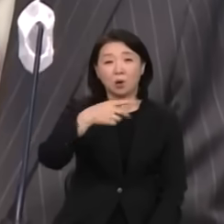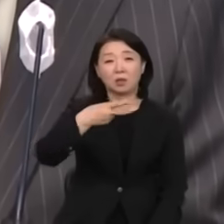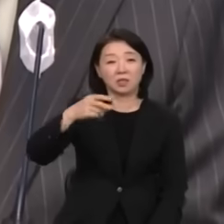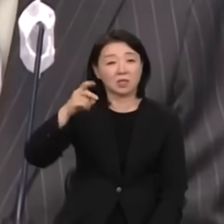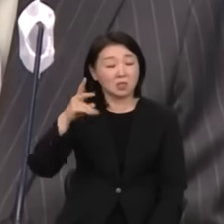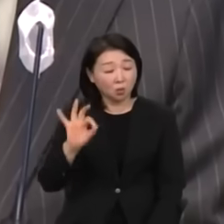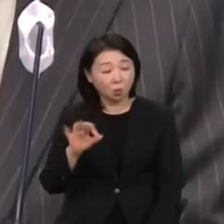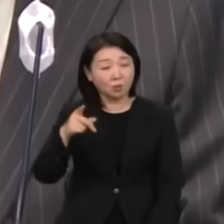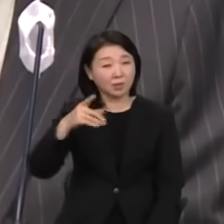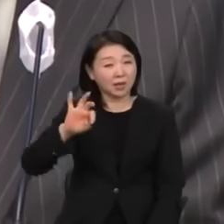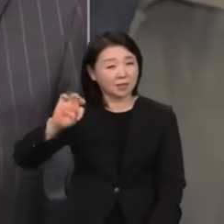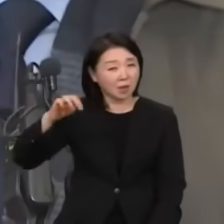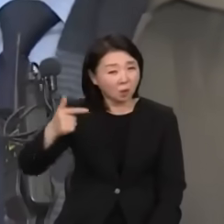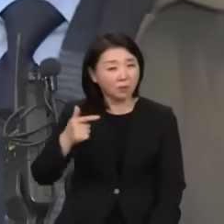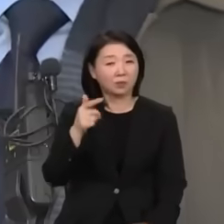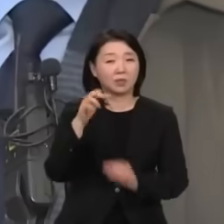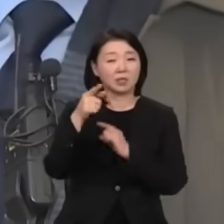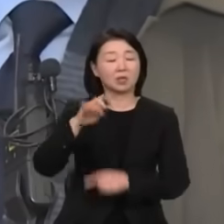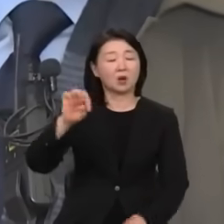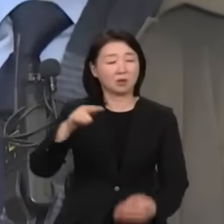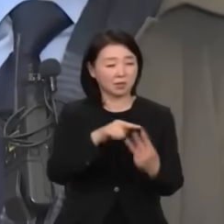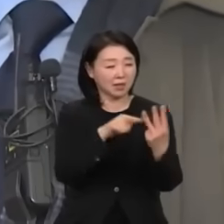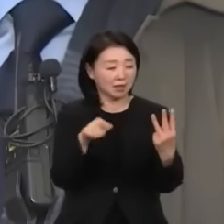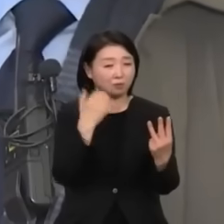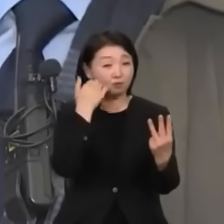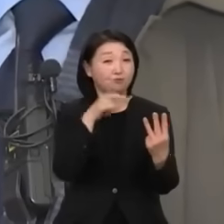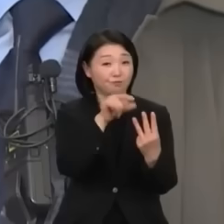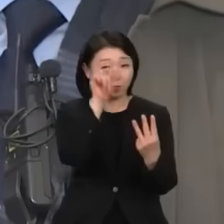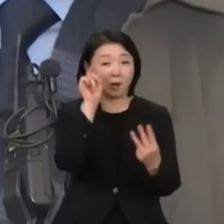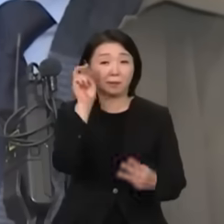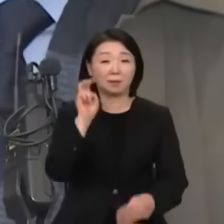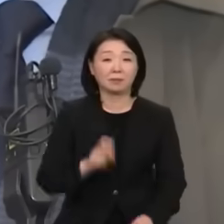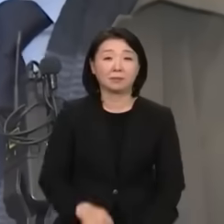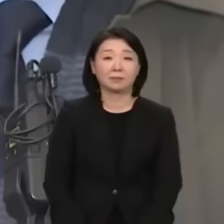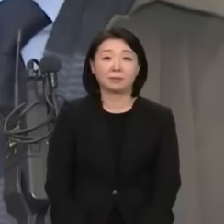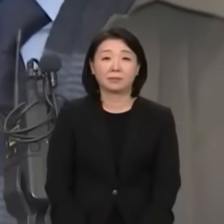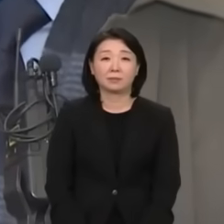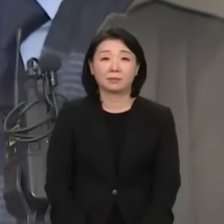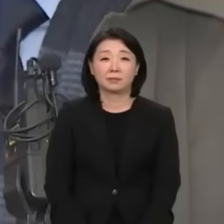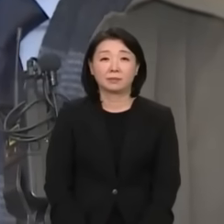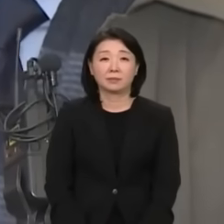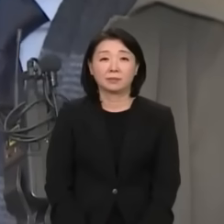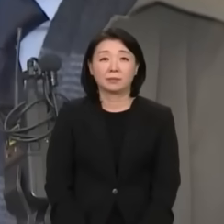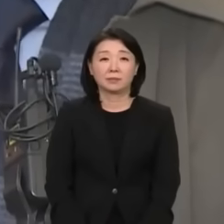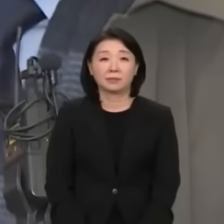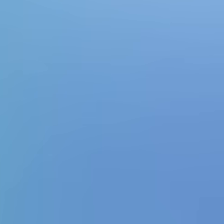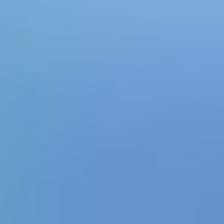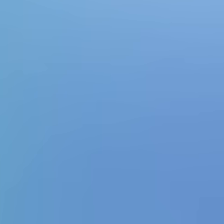장재원 의원, 이정현 전 의원이 물망에 올라 있습니다. JTBC 배양진입니다.